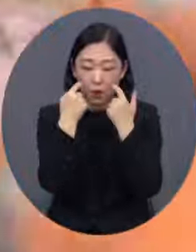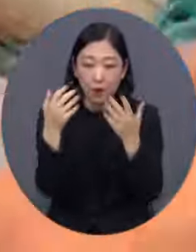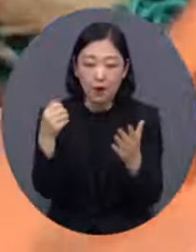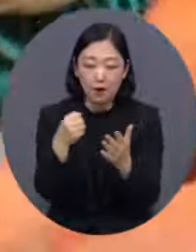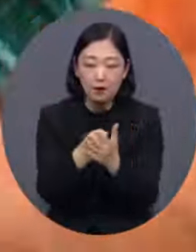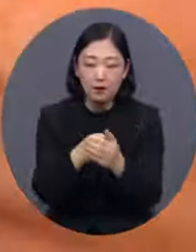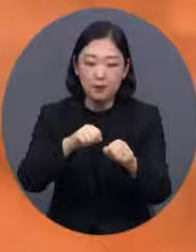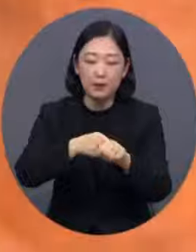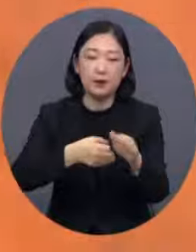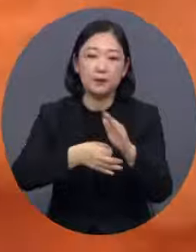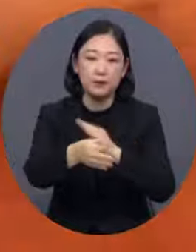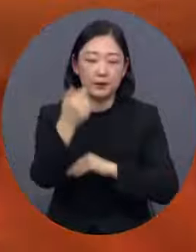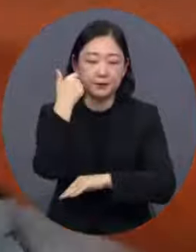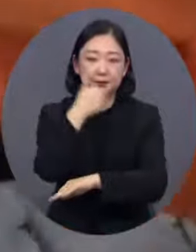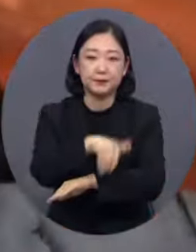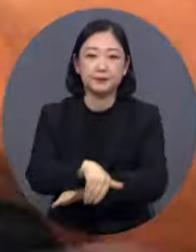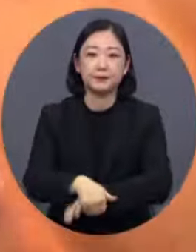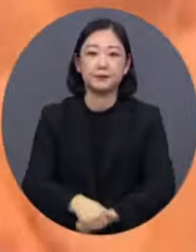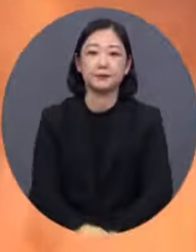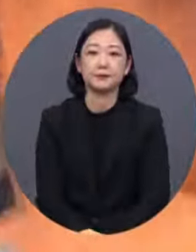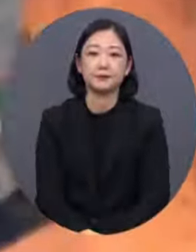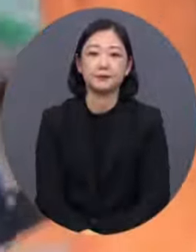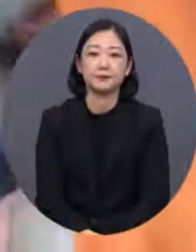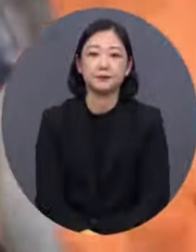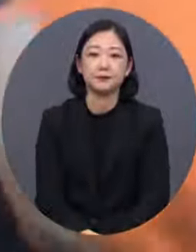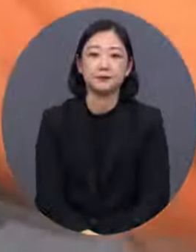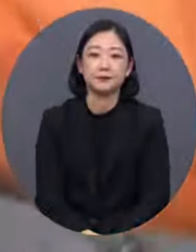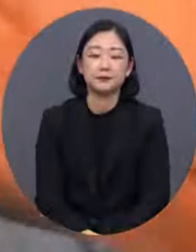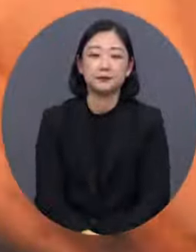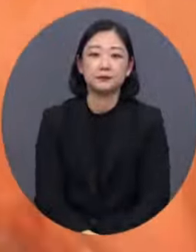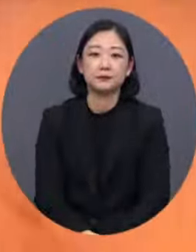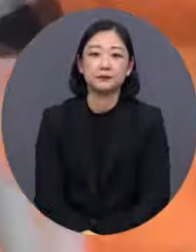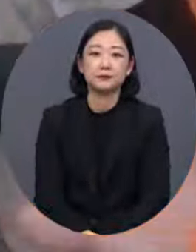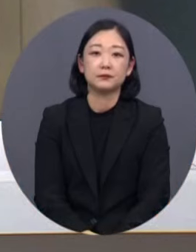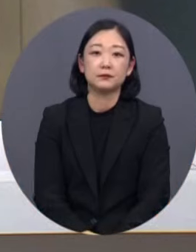담보금 부과 등을 처분할 예정입니다.